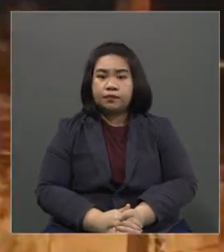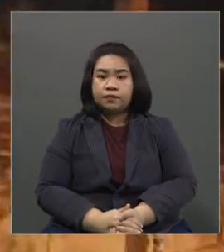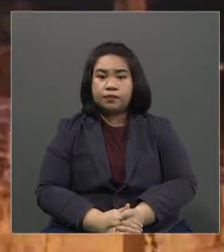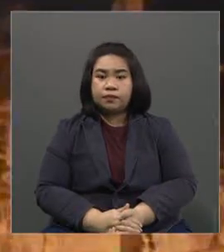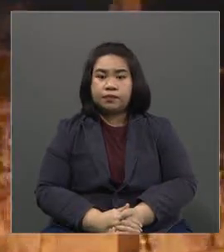e